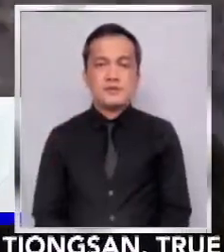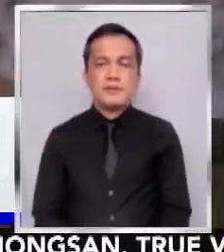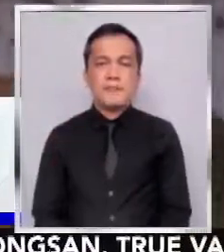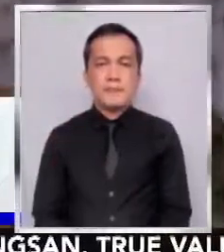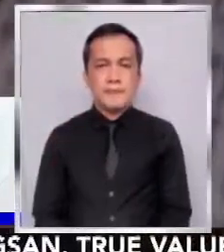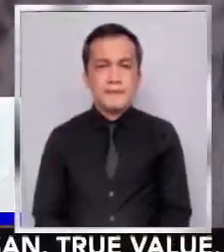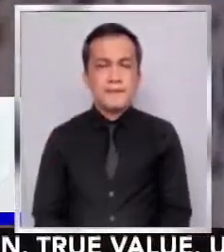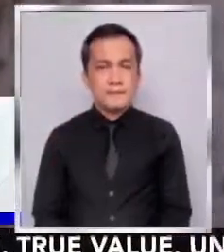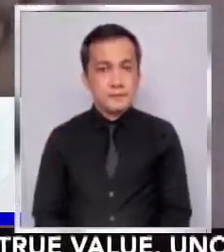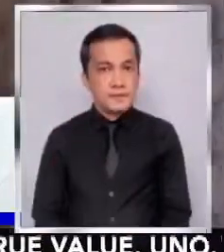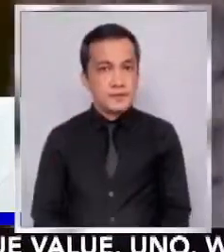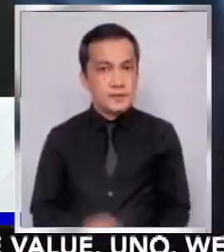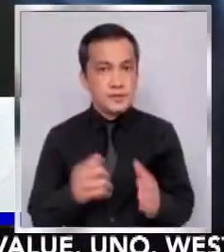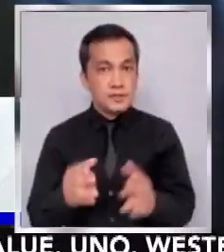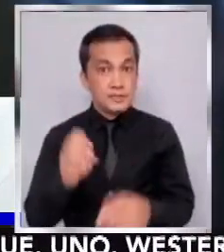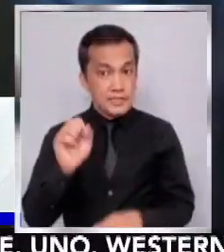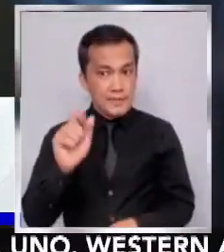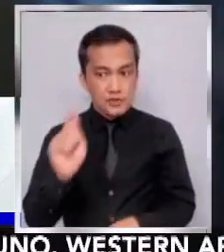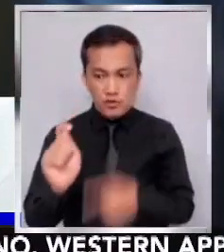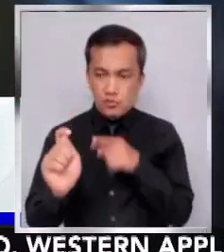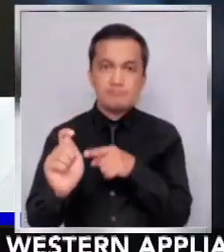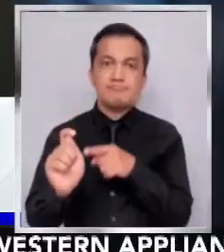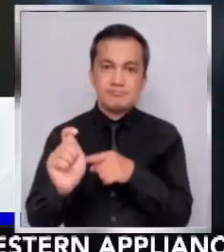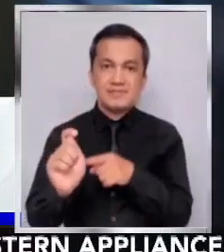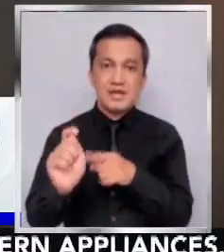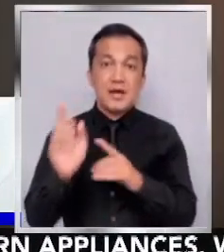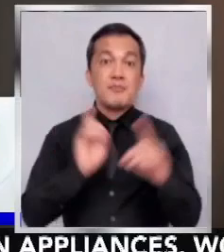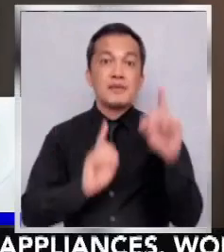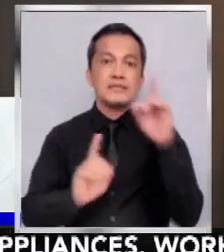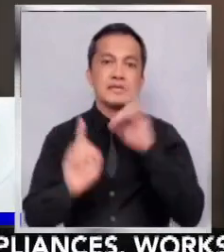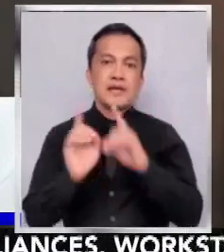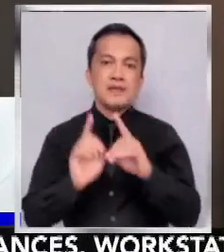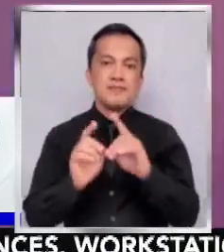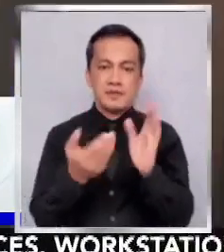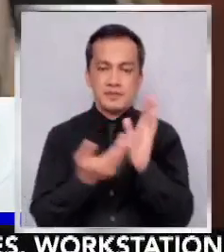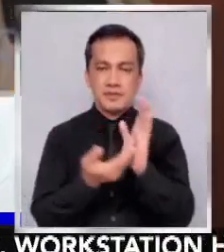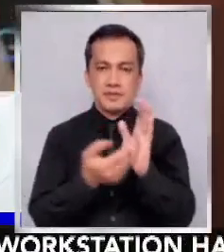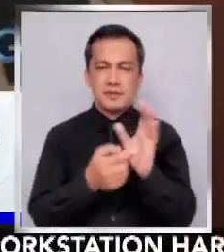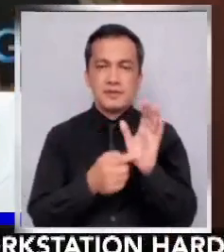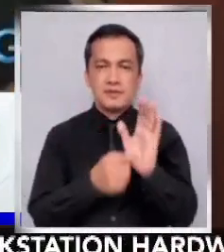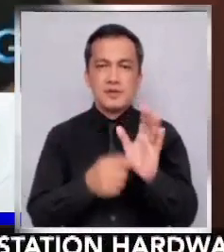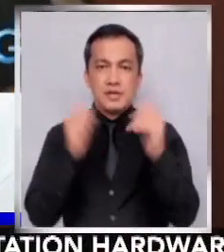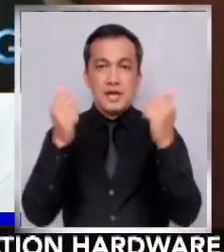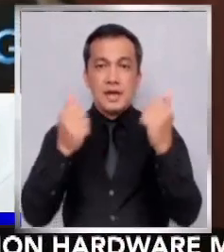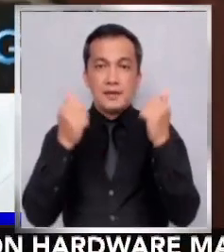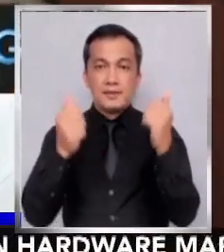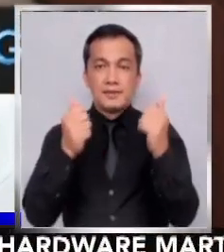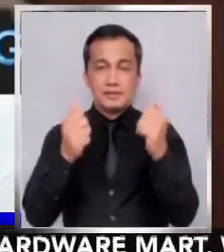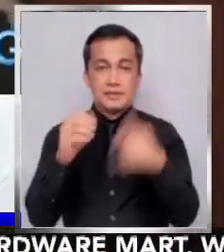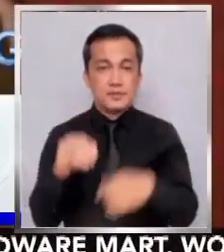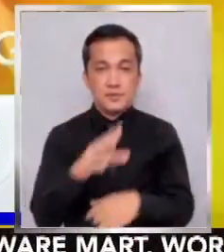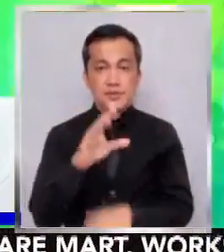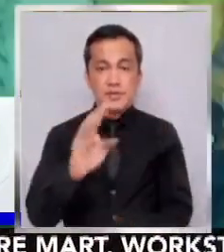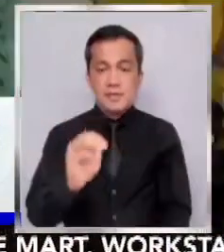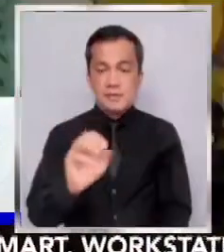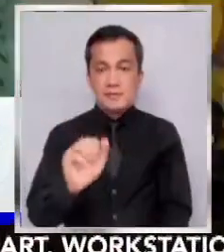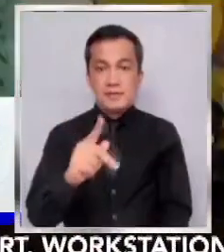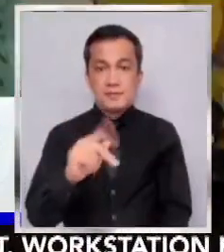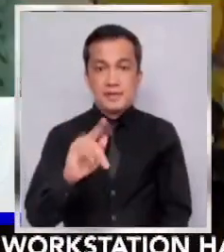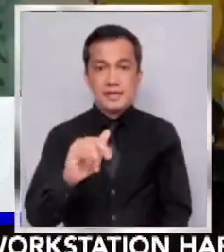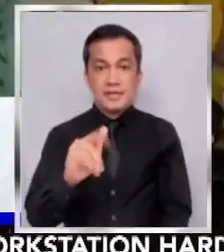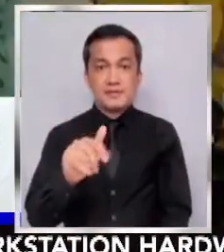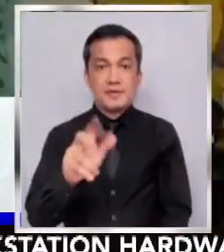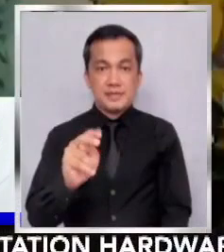Sa Sabado, madrama rin ang pagbibidahan niyang anniversary episode sa Magpakailanman. Dahil